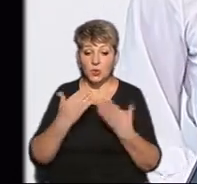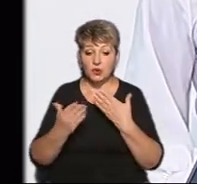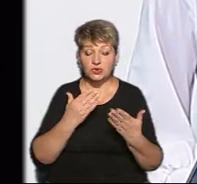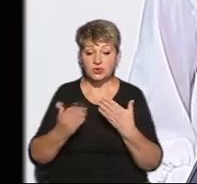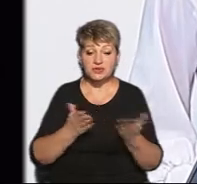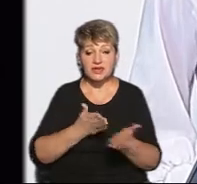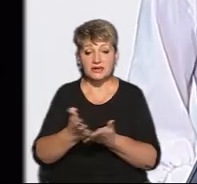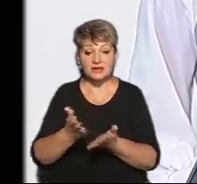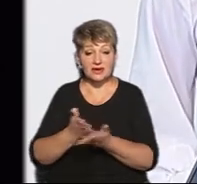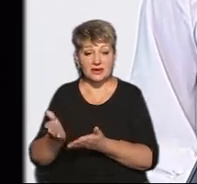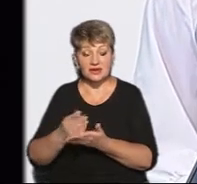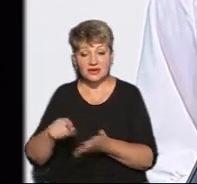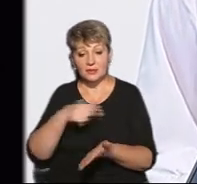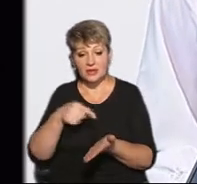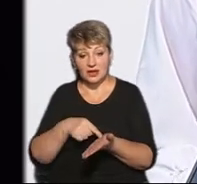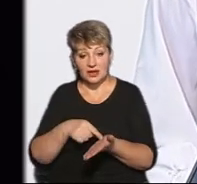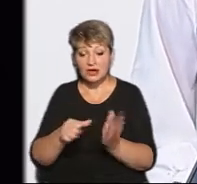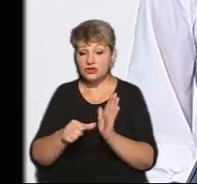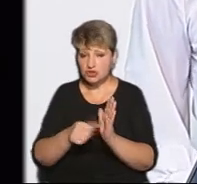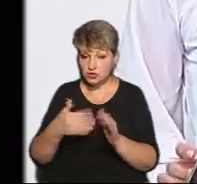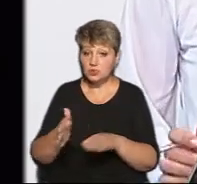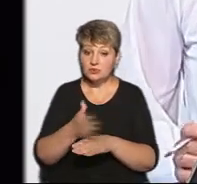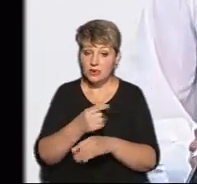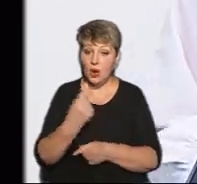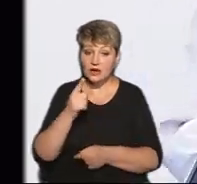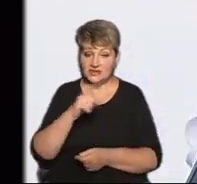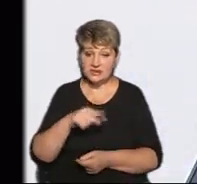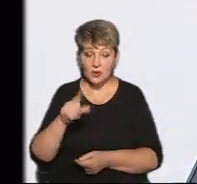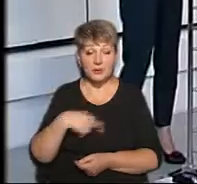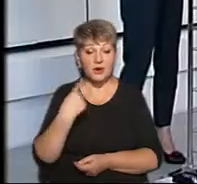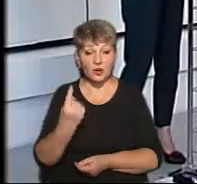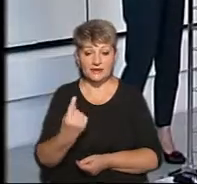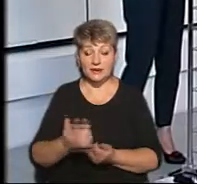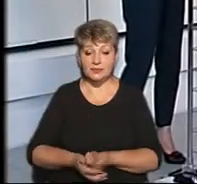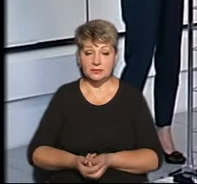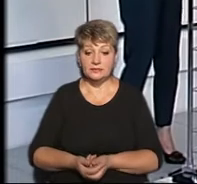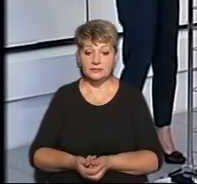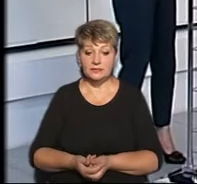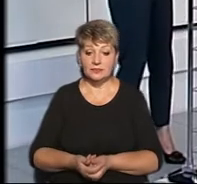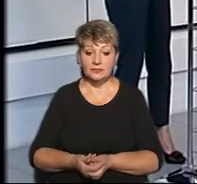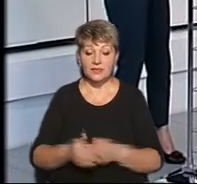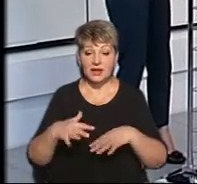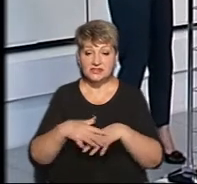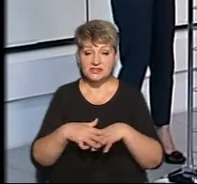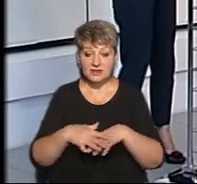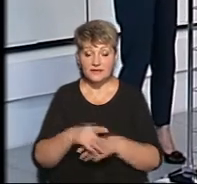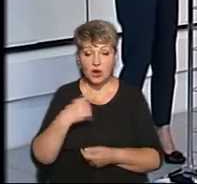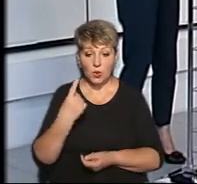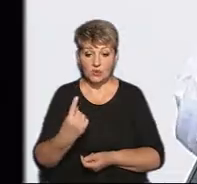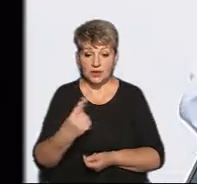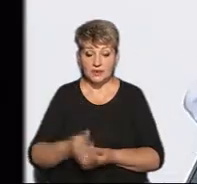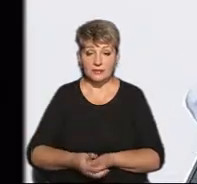сфер життєдіяльності міста. Цифра 6 уже зіграла, один. Тому оберіть ще раз. Один. Цифра номер 1